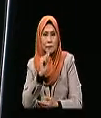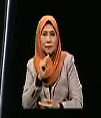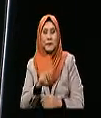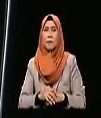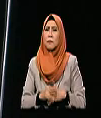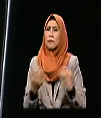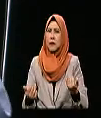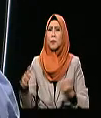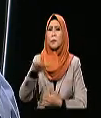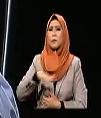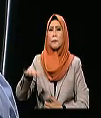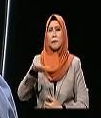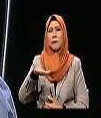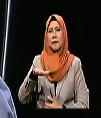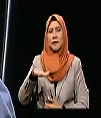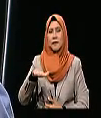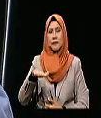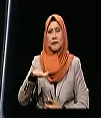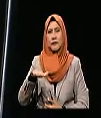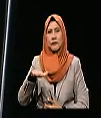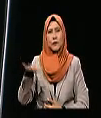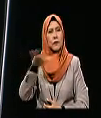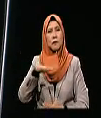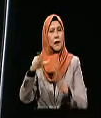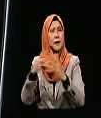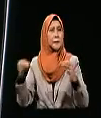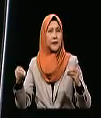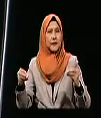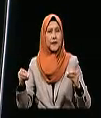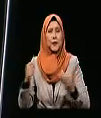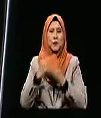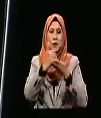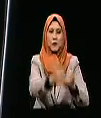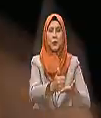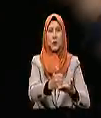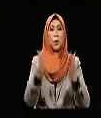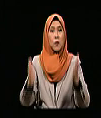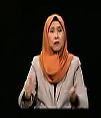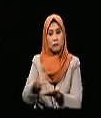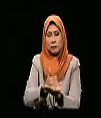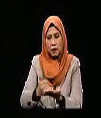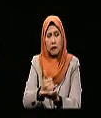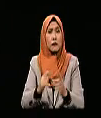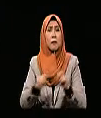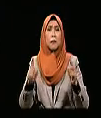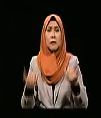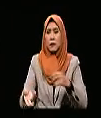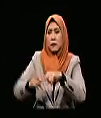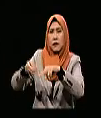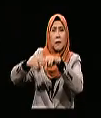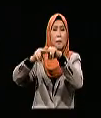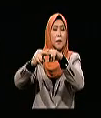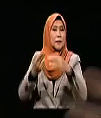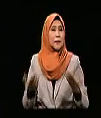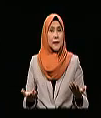dah hampir orang kata dah hampir habis dah untuk bantu gelangan, tapi dia bertambah balik. Jadi sekarang ni kita